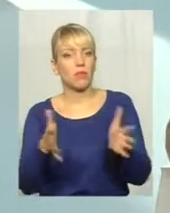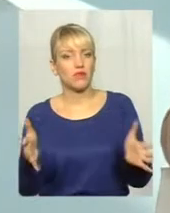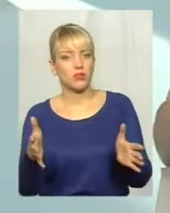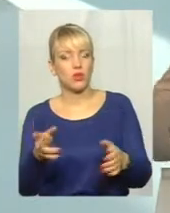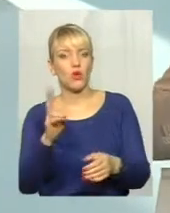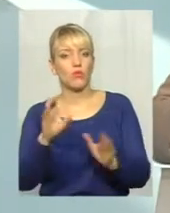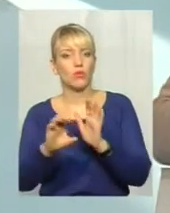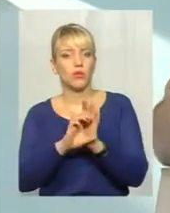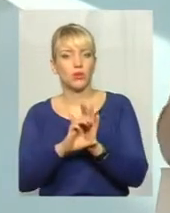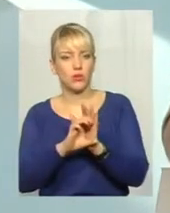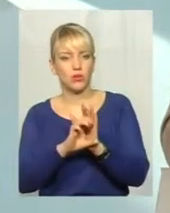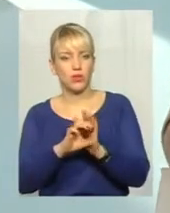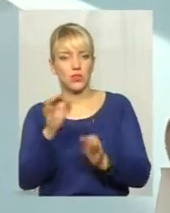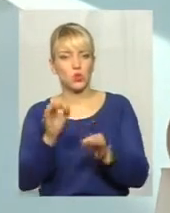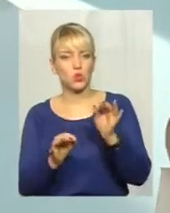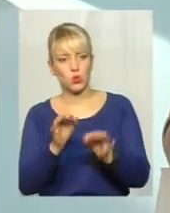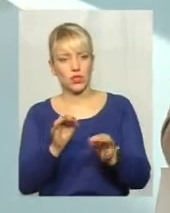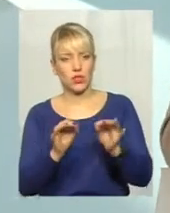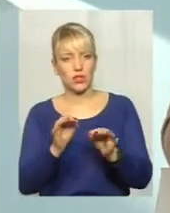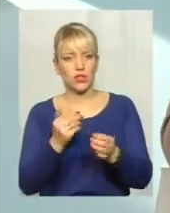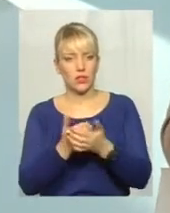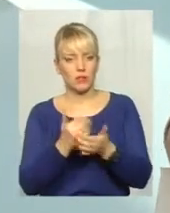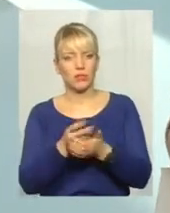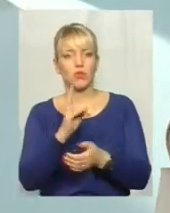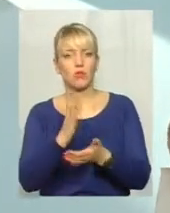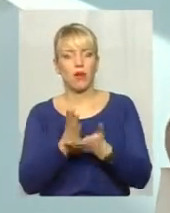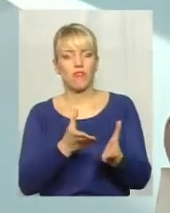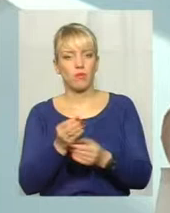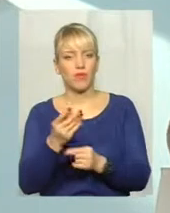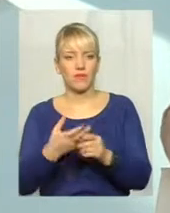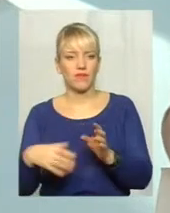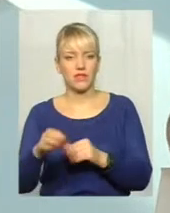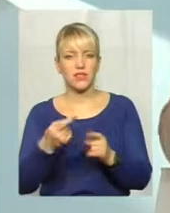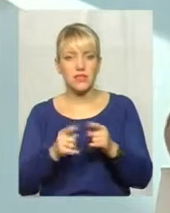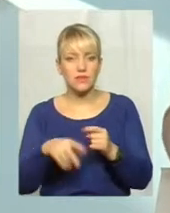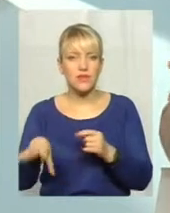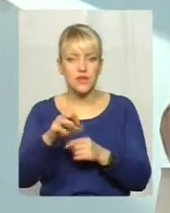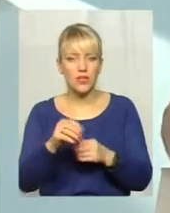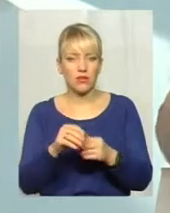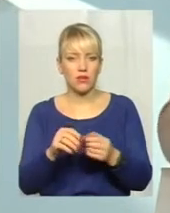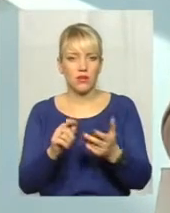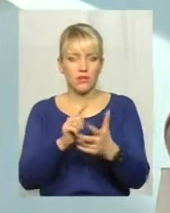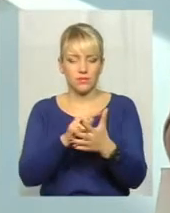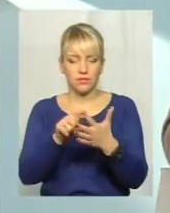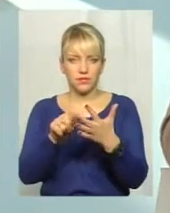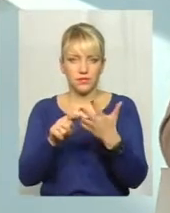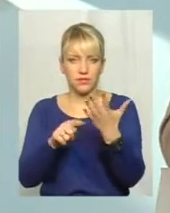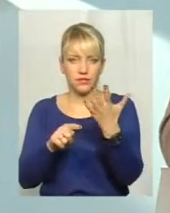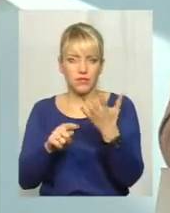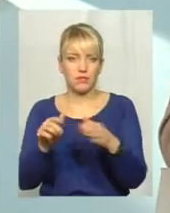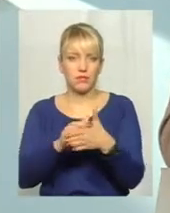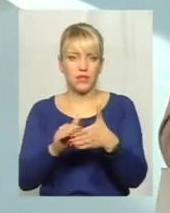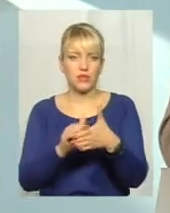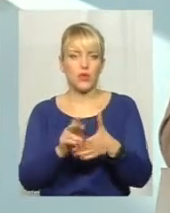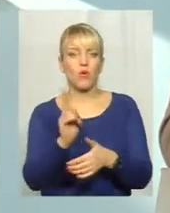там, ну, суди, там, ну, в основному, хто має вплив на судів? Ну, це якось зводиться до кількох прізвищ. Ну, чому так?